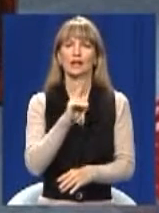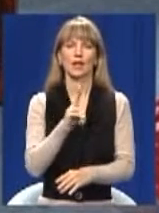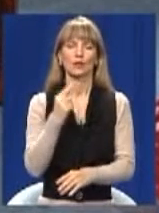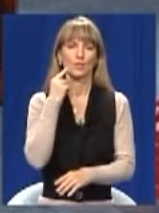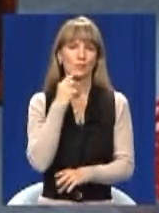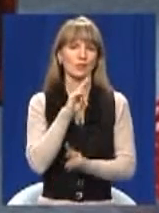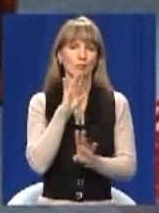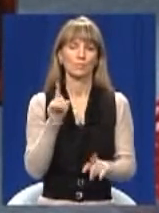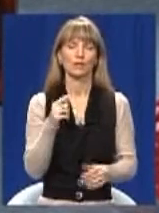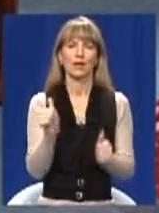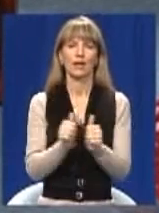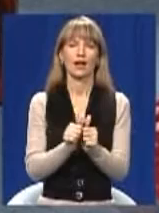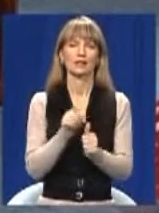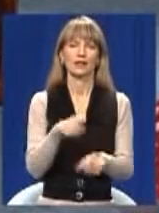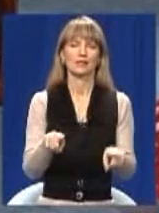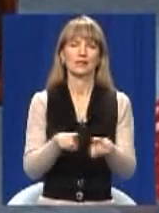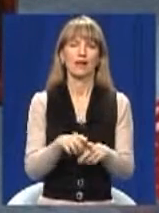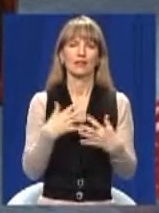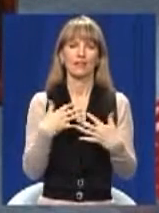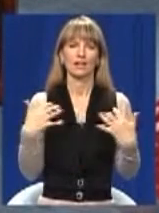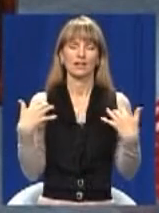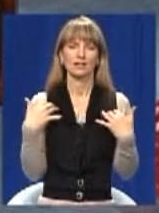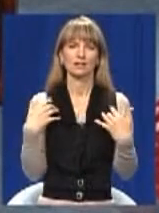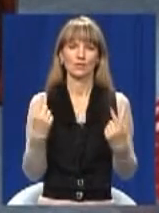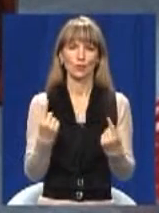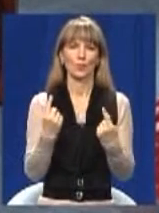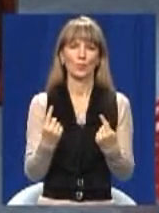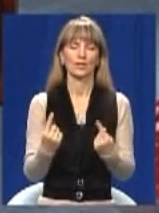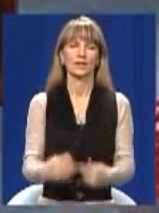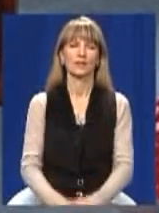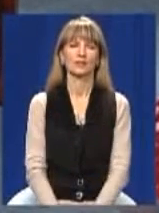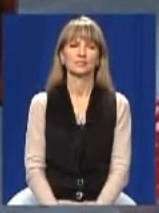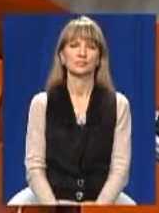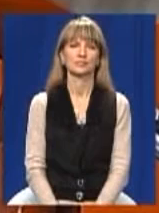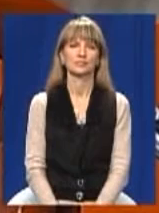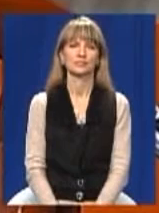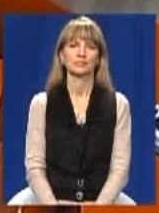буде ображати, тому що поруч з тобою така от тваринка така, немаленького розміру.